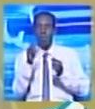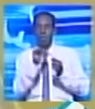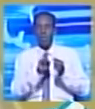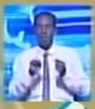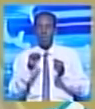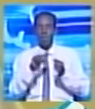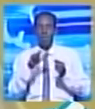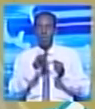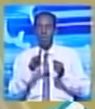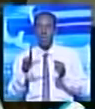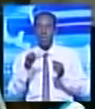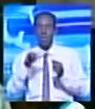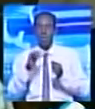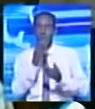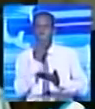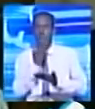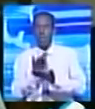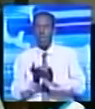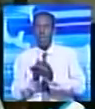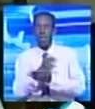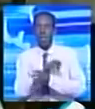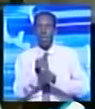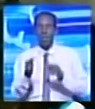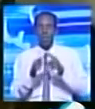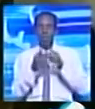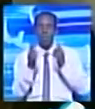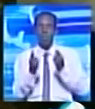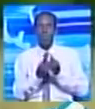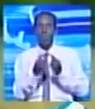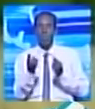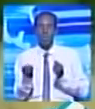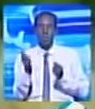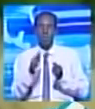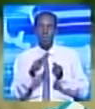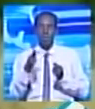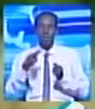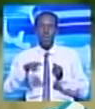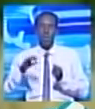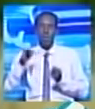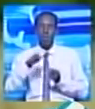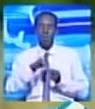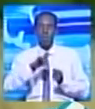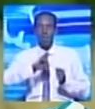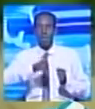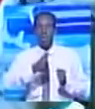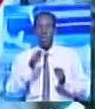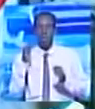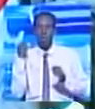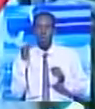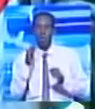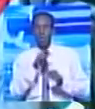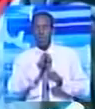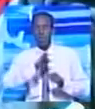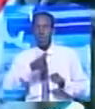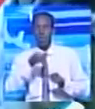Ali Mirah a remercié les officiels qui l'ont honoré depuis son arrivée à Djibouti, en premier lieu le président de la République, Ismaël Omar